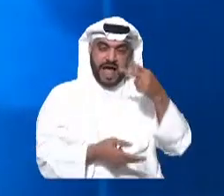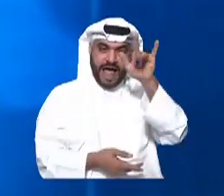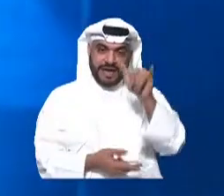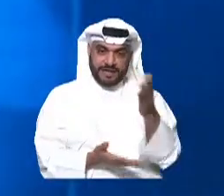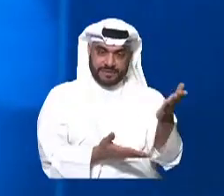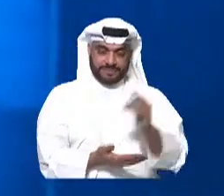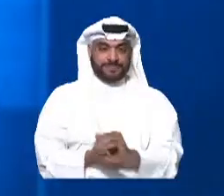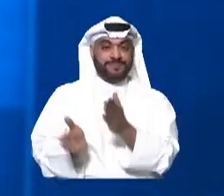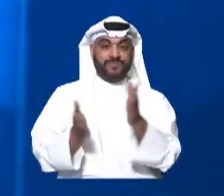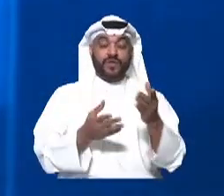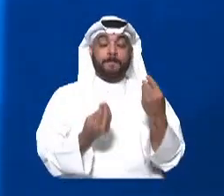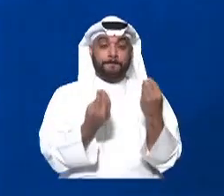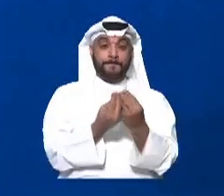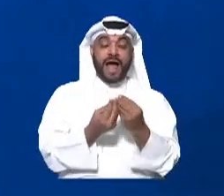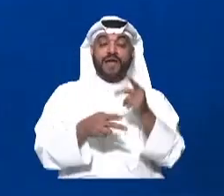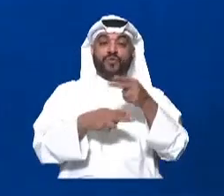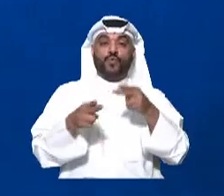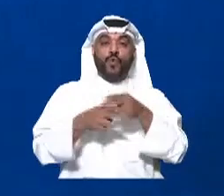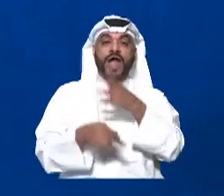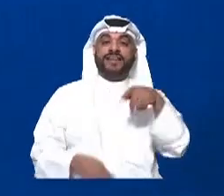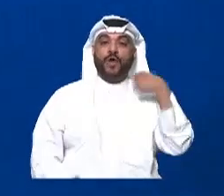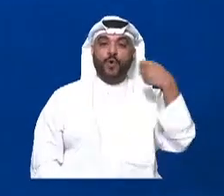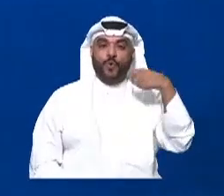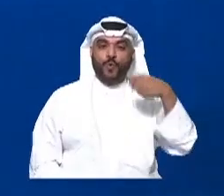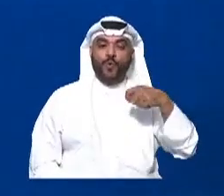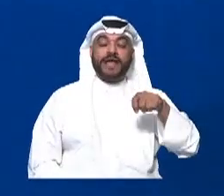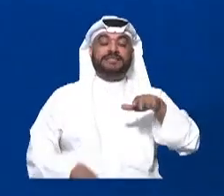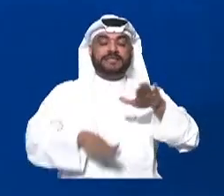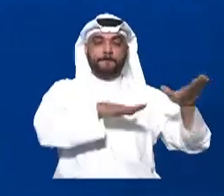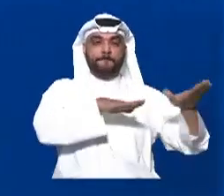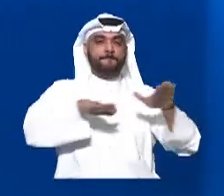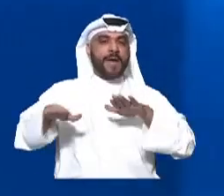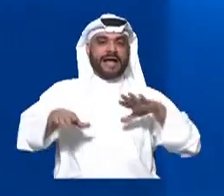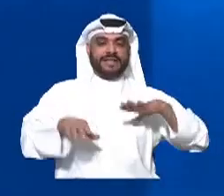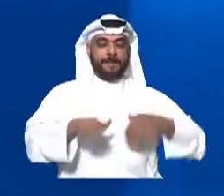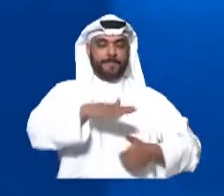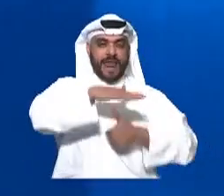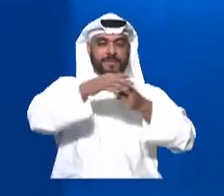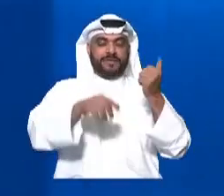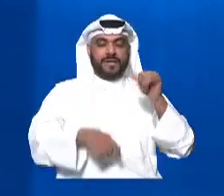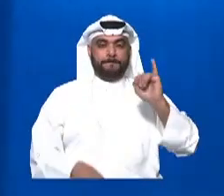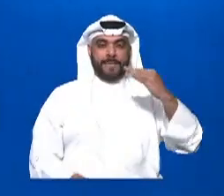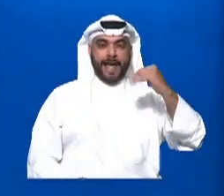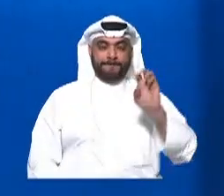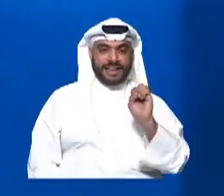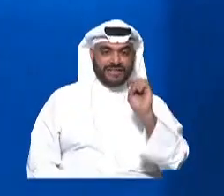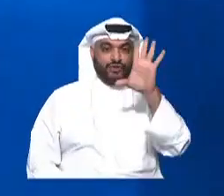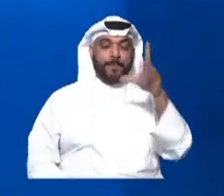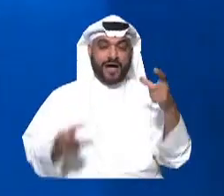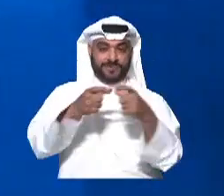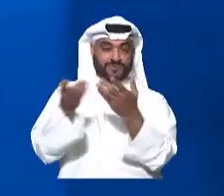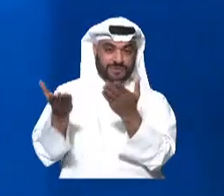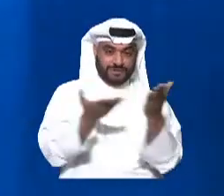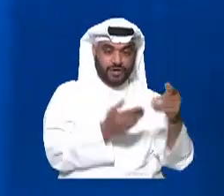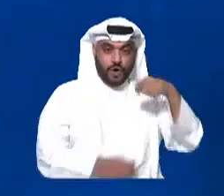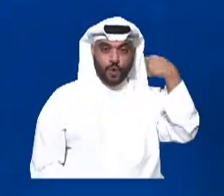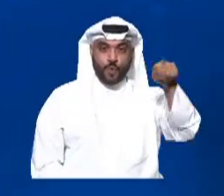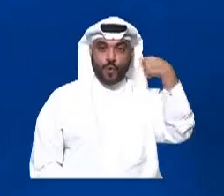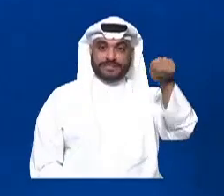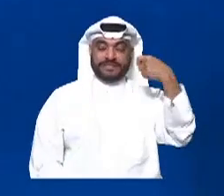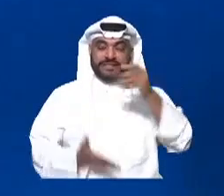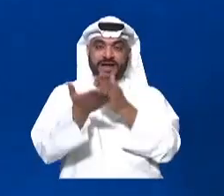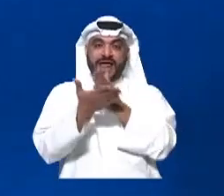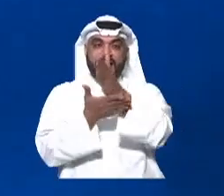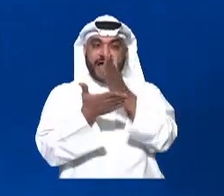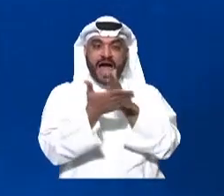سفع. وقد حضر المقابلة وزير شؤون الديوان الأميري الشيخ محمد عبد الله المبارك الصباح، ووزير الخارجية